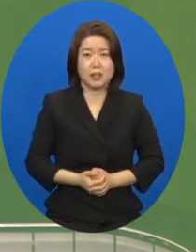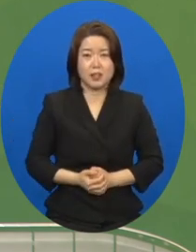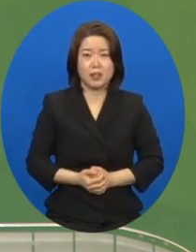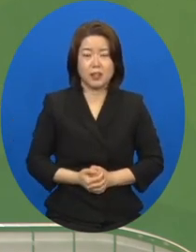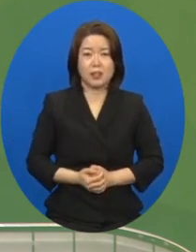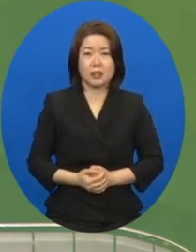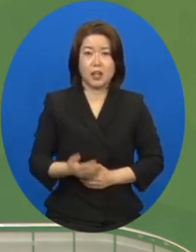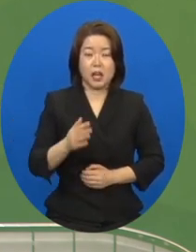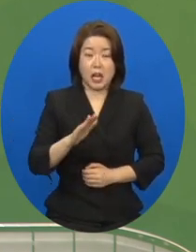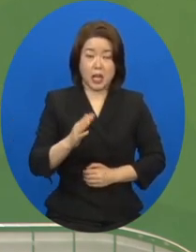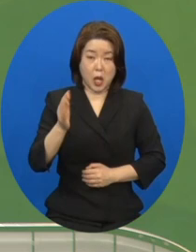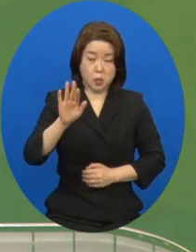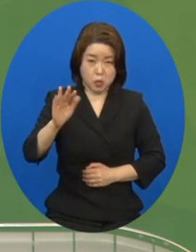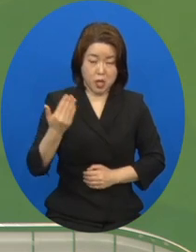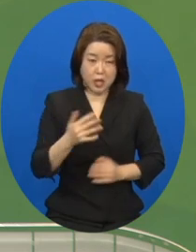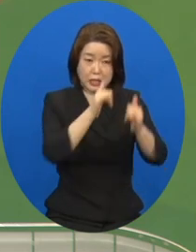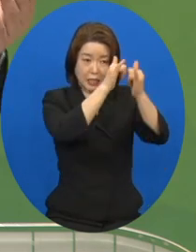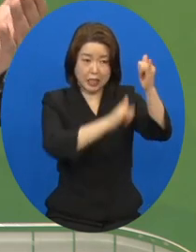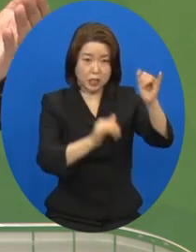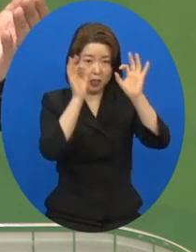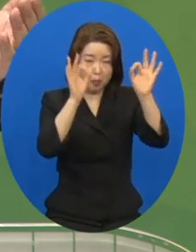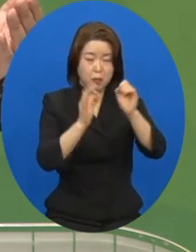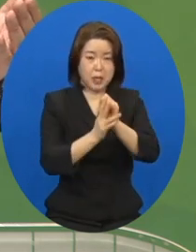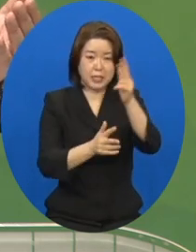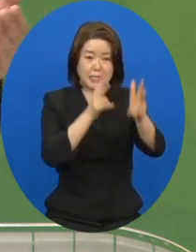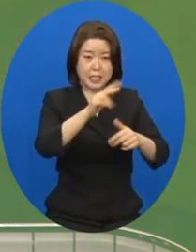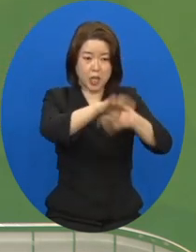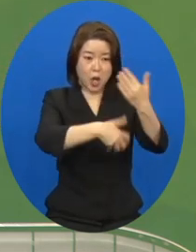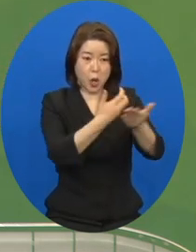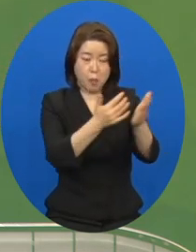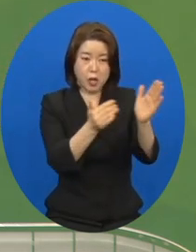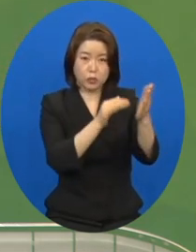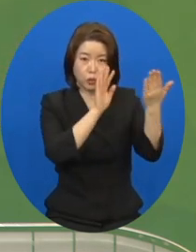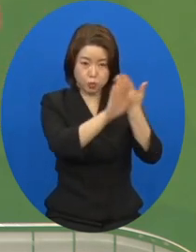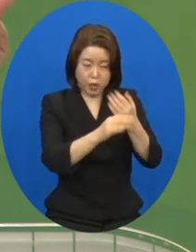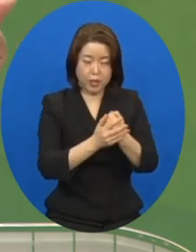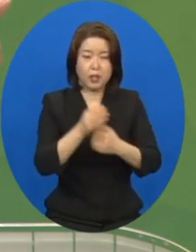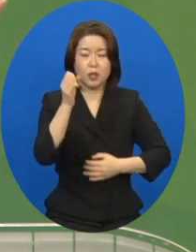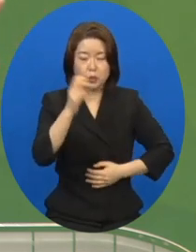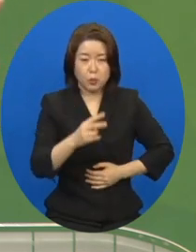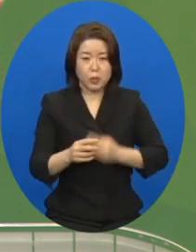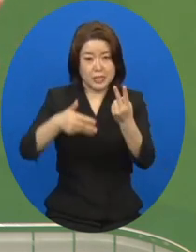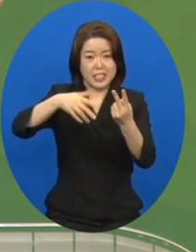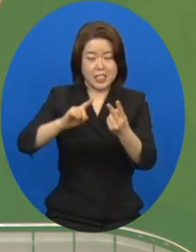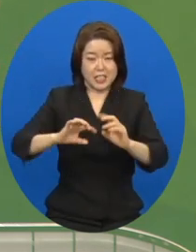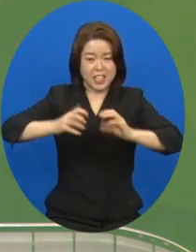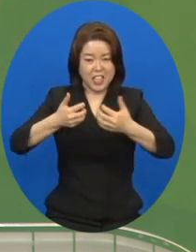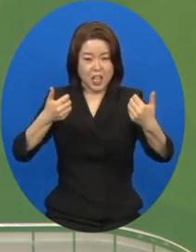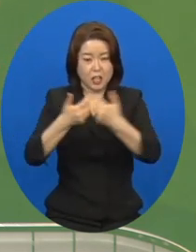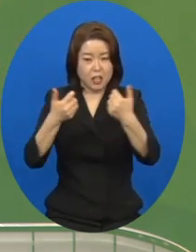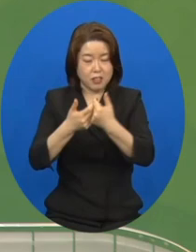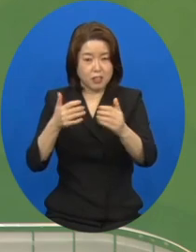근대 역사만 보아도요, 산업혁명이 지나고 세계 2차 대전이 지나고